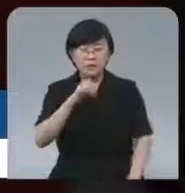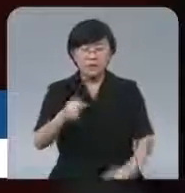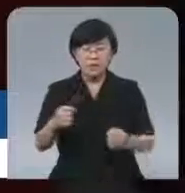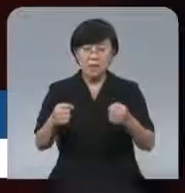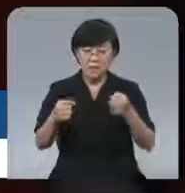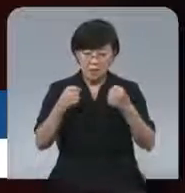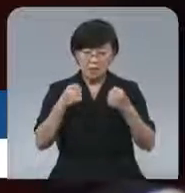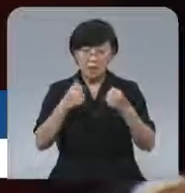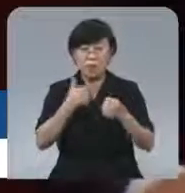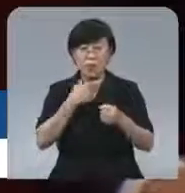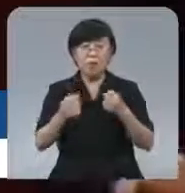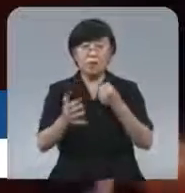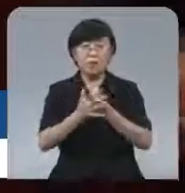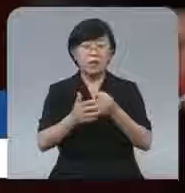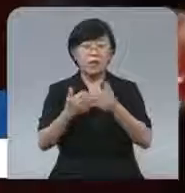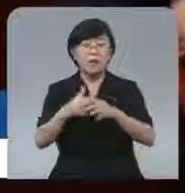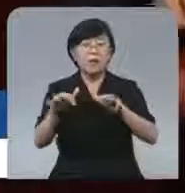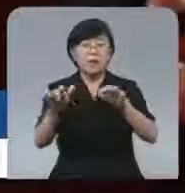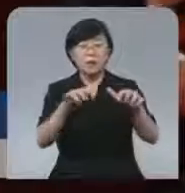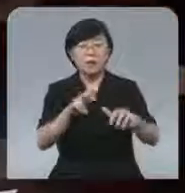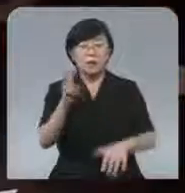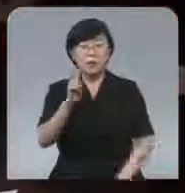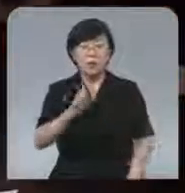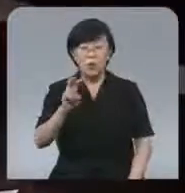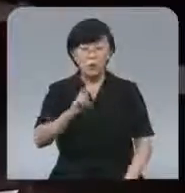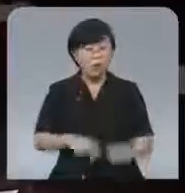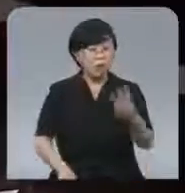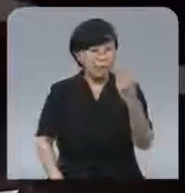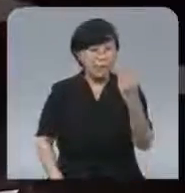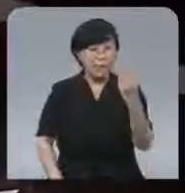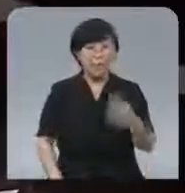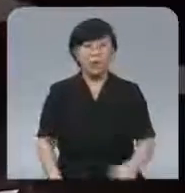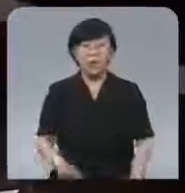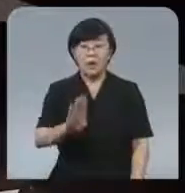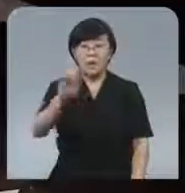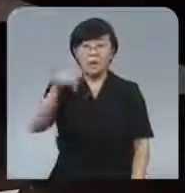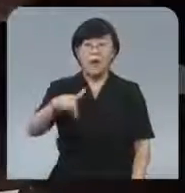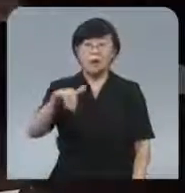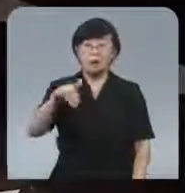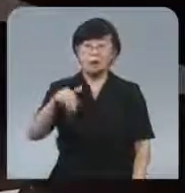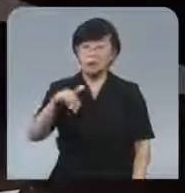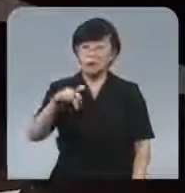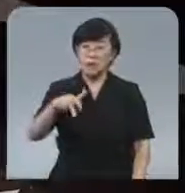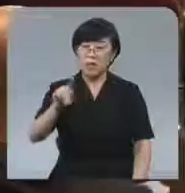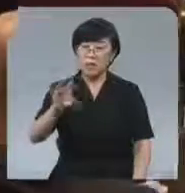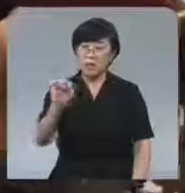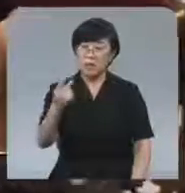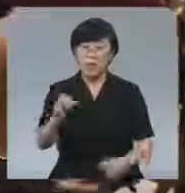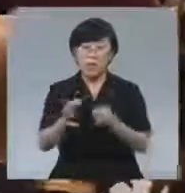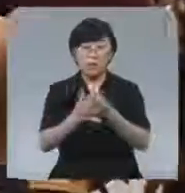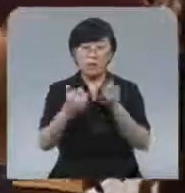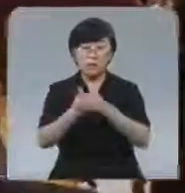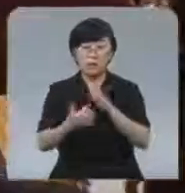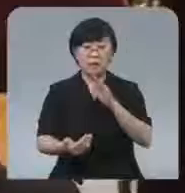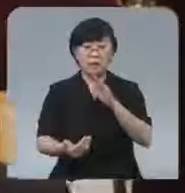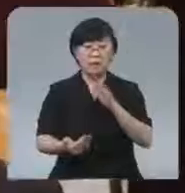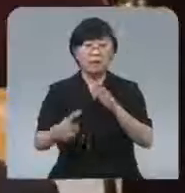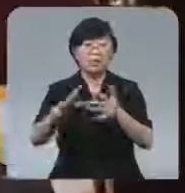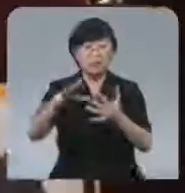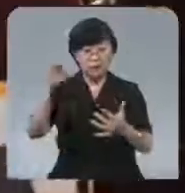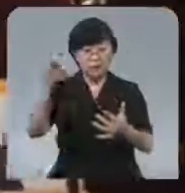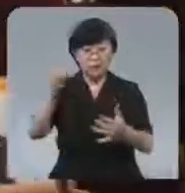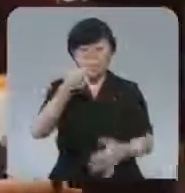два южнокорейских пианиста заняли выше и призовые места на 63 международном конкурсе пианистов